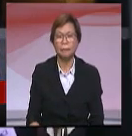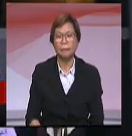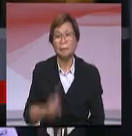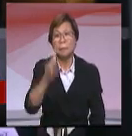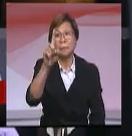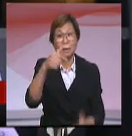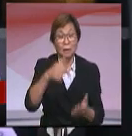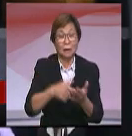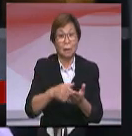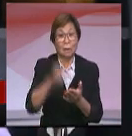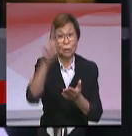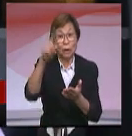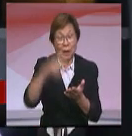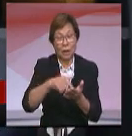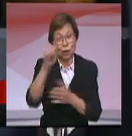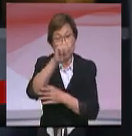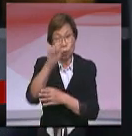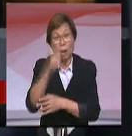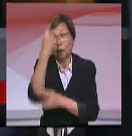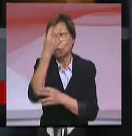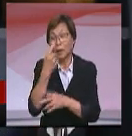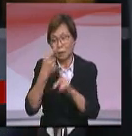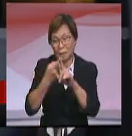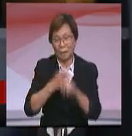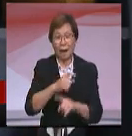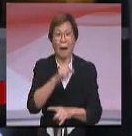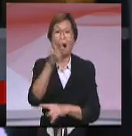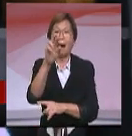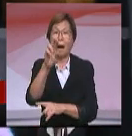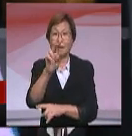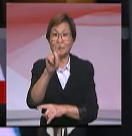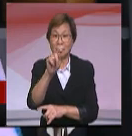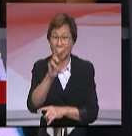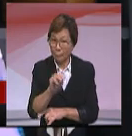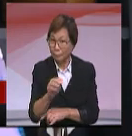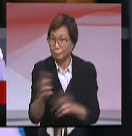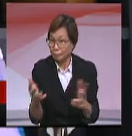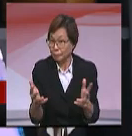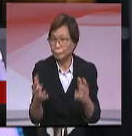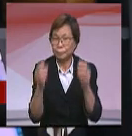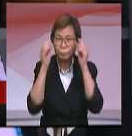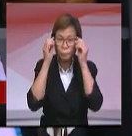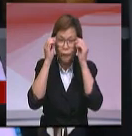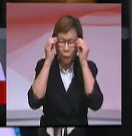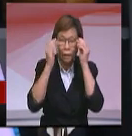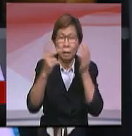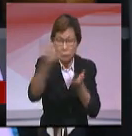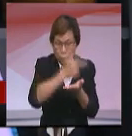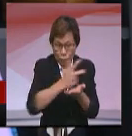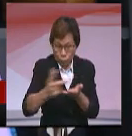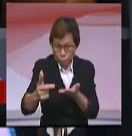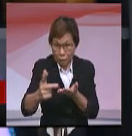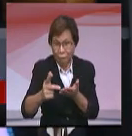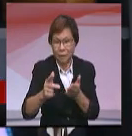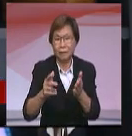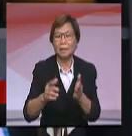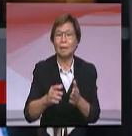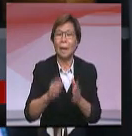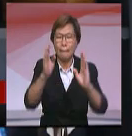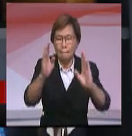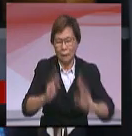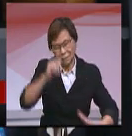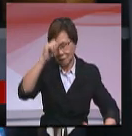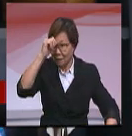lagi soalan daripada pihak RTM juga, iaitu berbaki 3 minggu lagi kaum India akan menyambut di